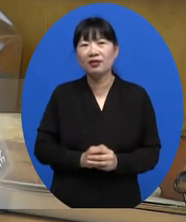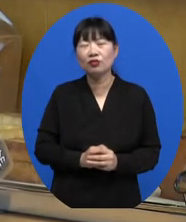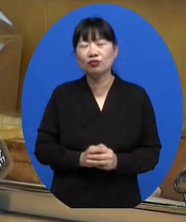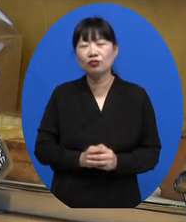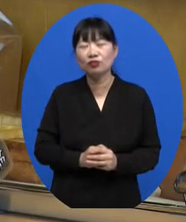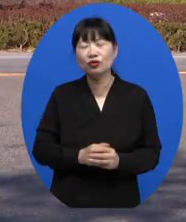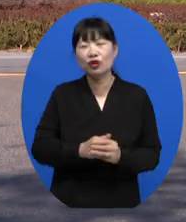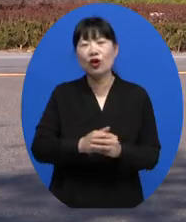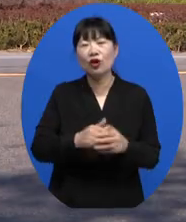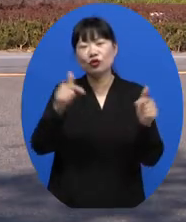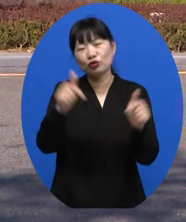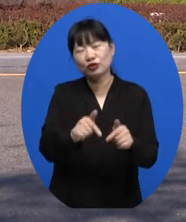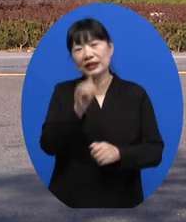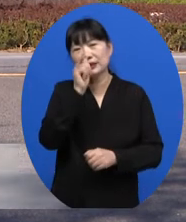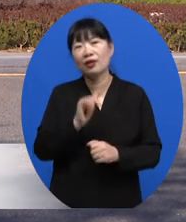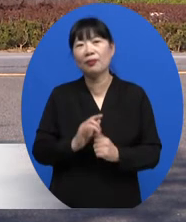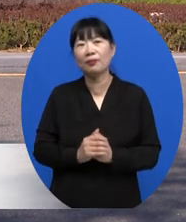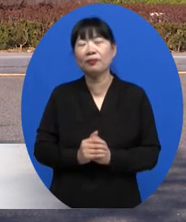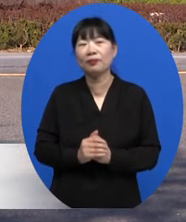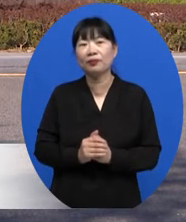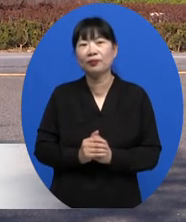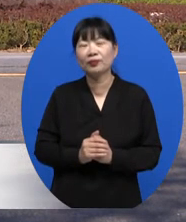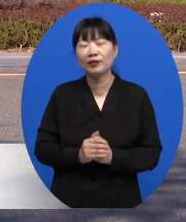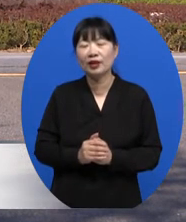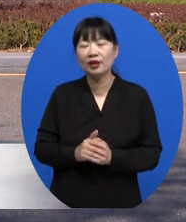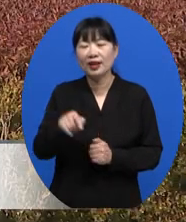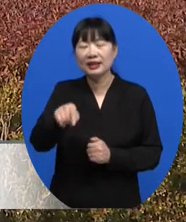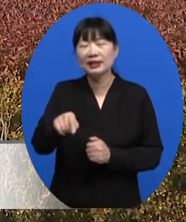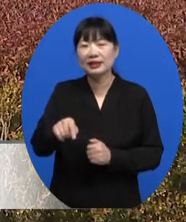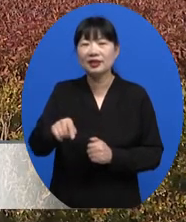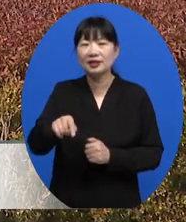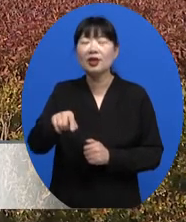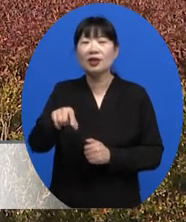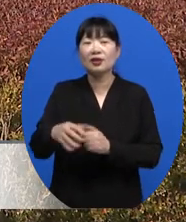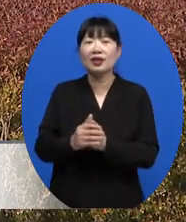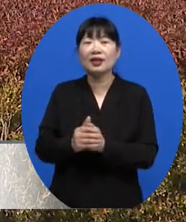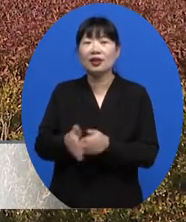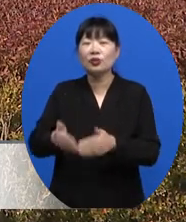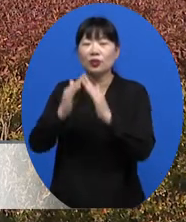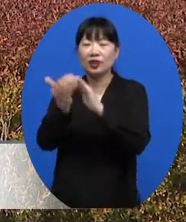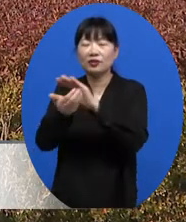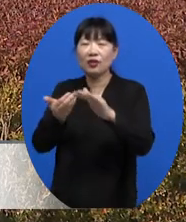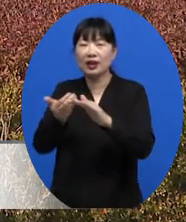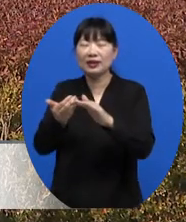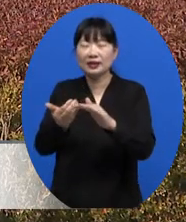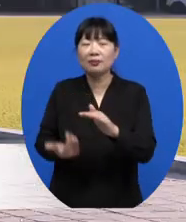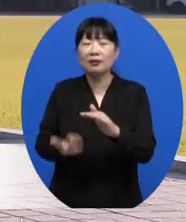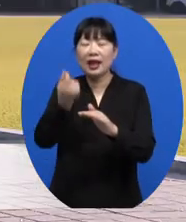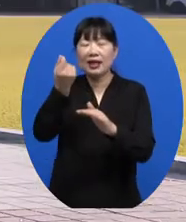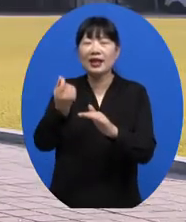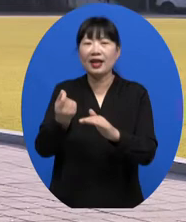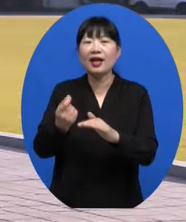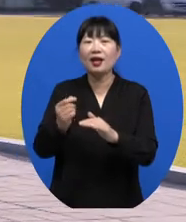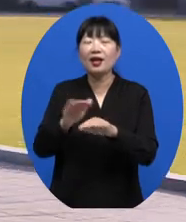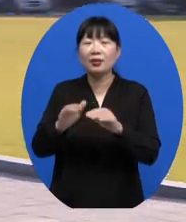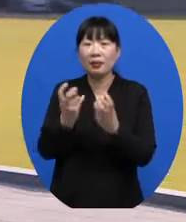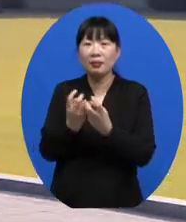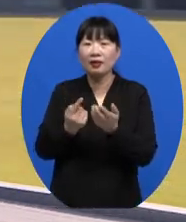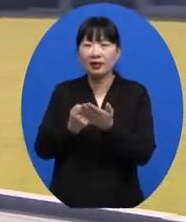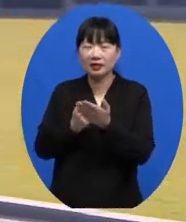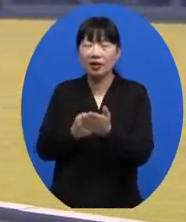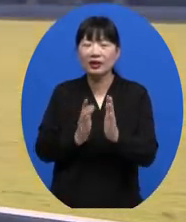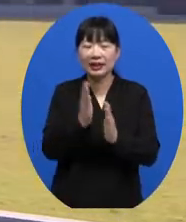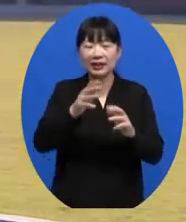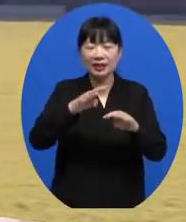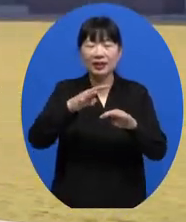차이가 났고요. 이에 경기도는 조성 전까지 당장 시행할 수 있는 방안을 내놨습니다. 잔디광장, 회의실